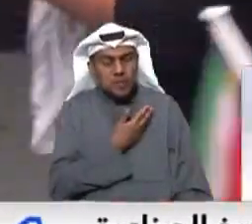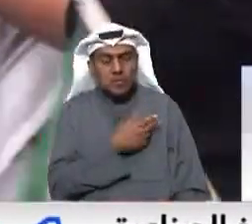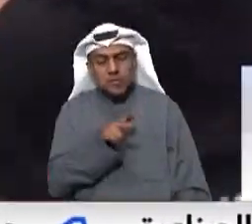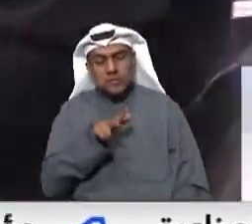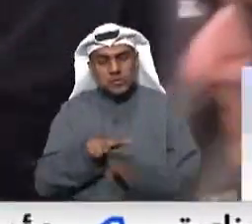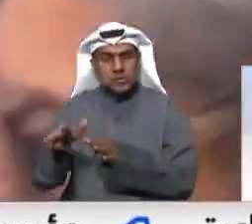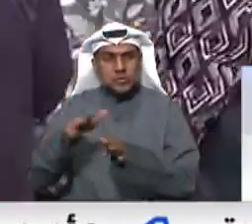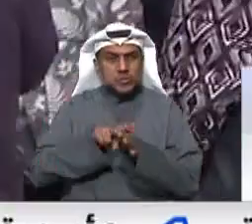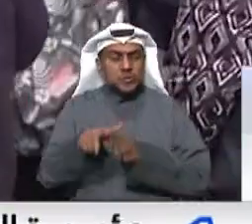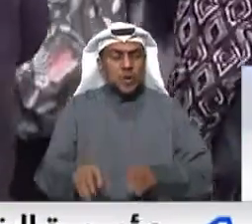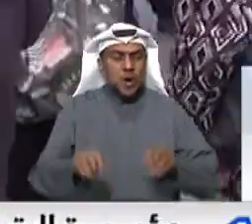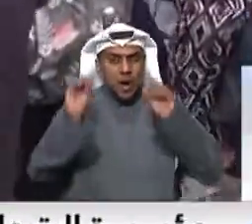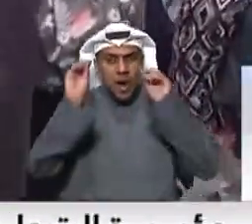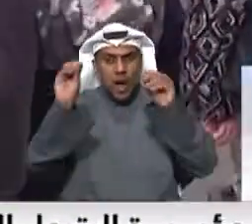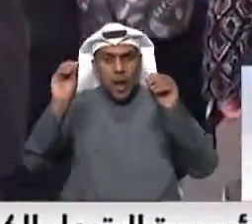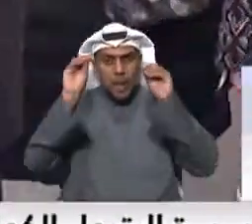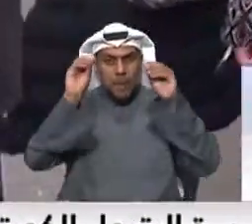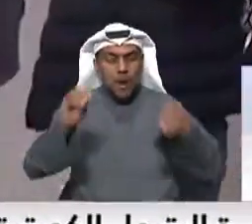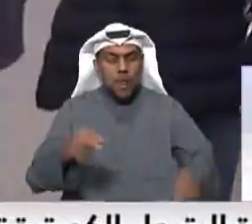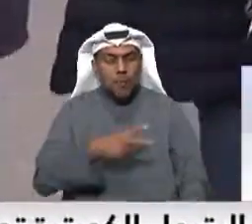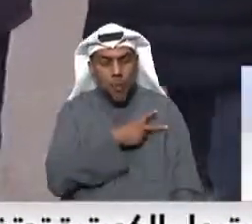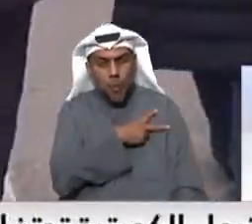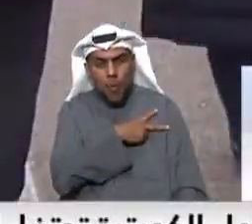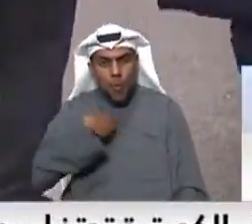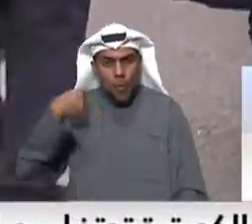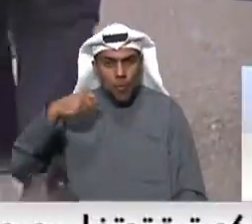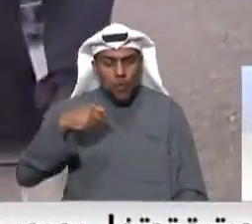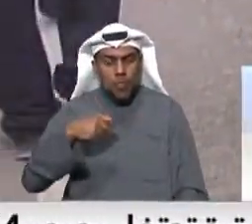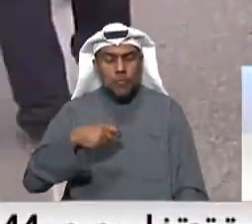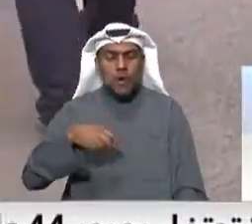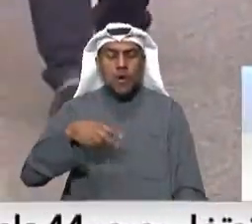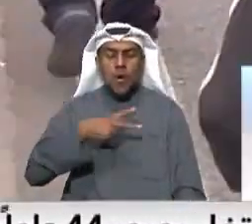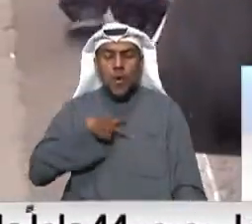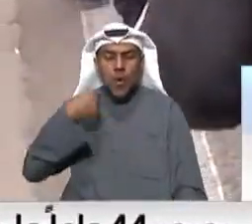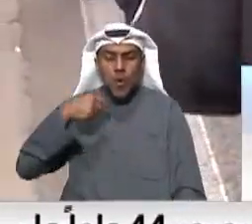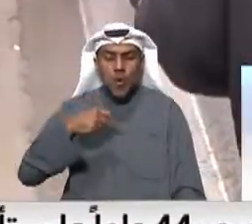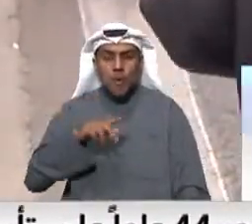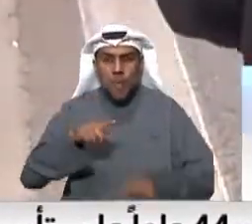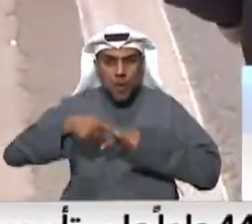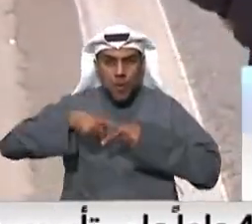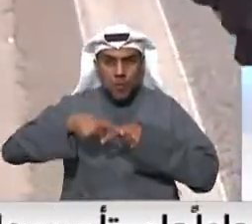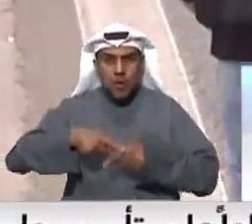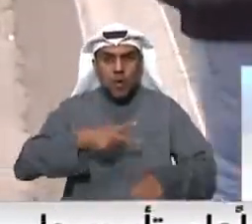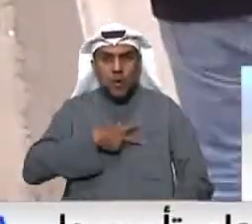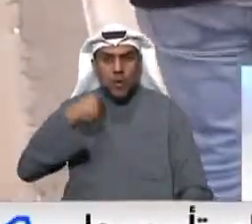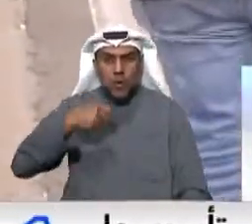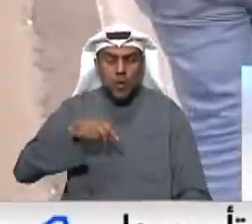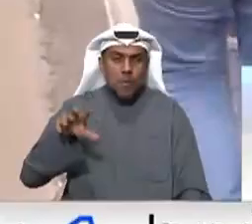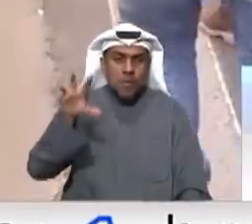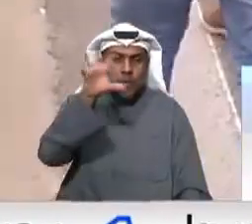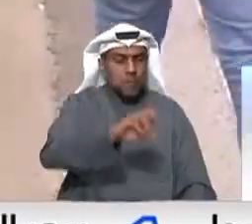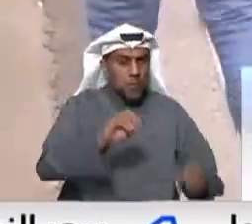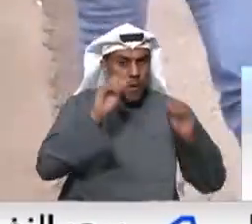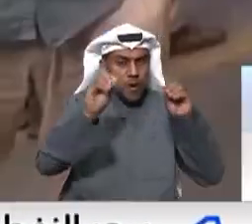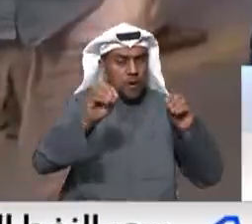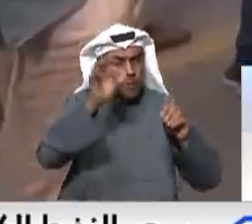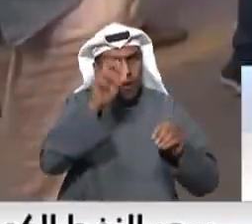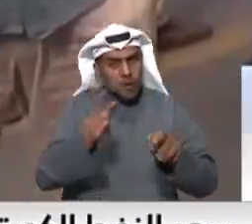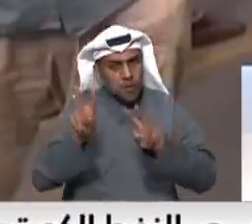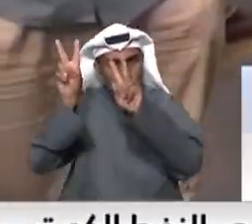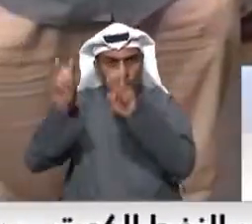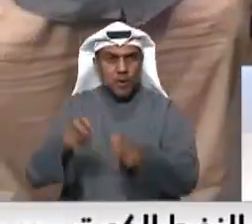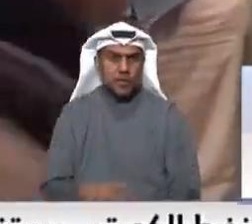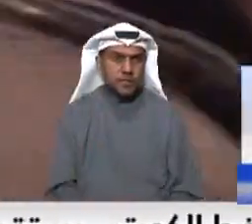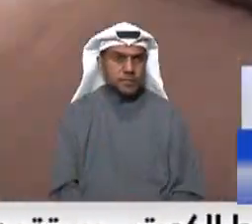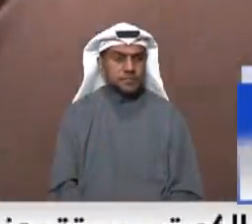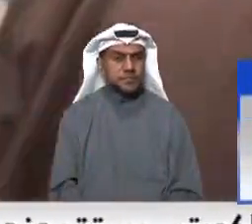اليونانية وحكومات الاتحاد الأوروبي إلى تعديل مواقفها المنحازة للمحتل الإسرائيلي. دعت لهي